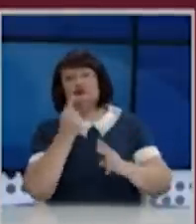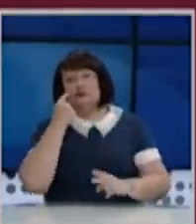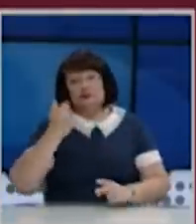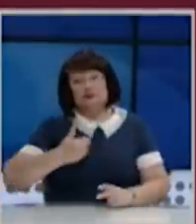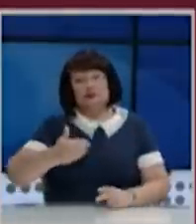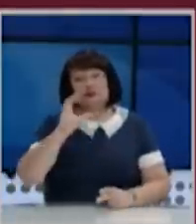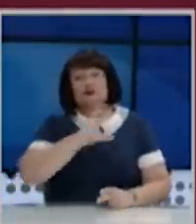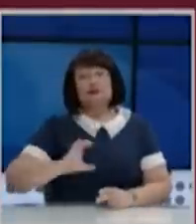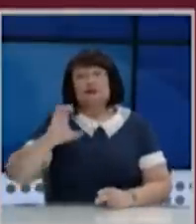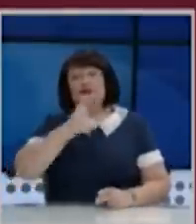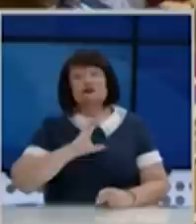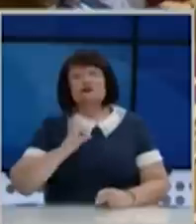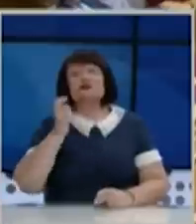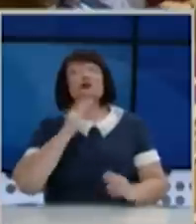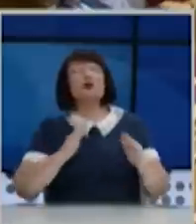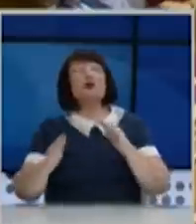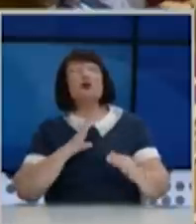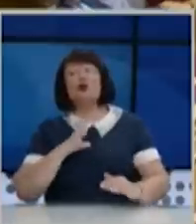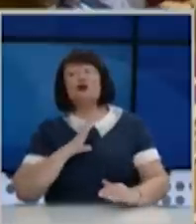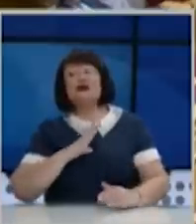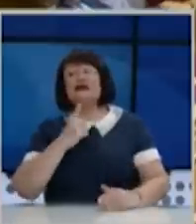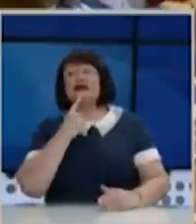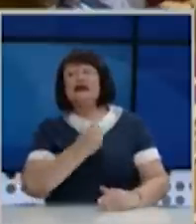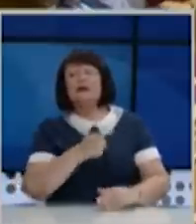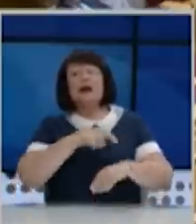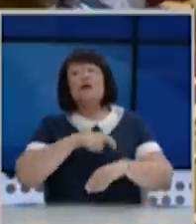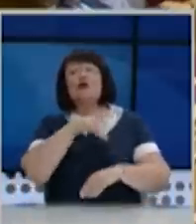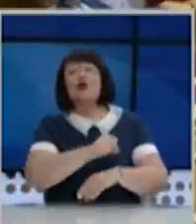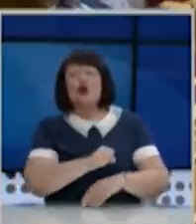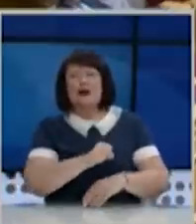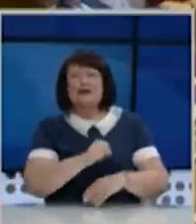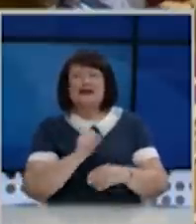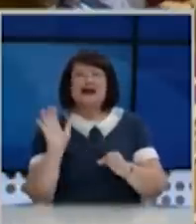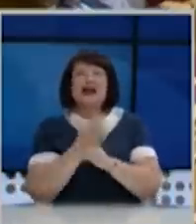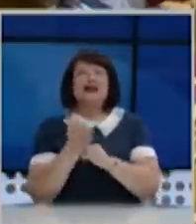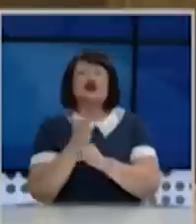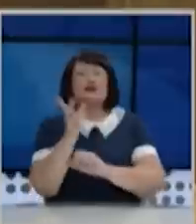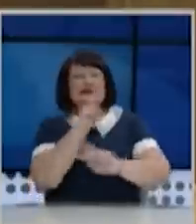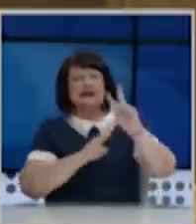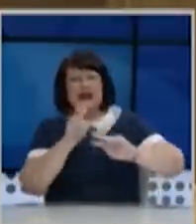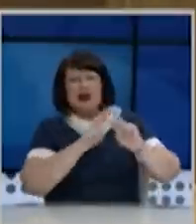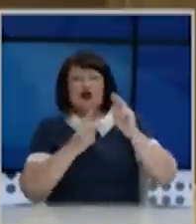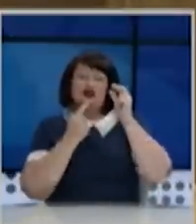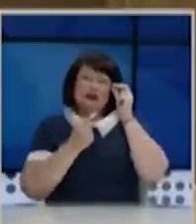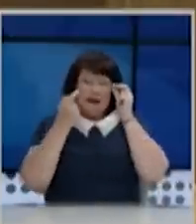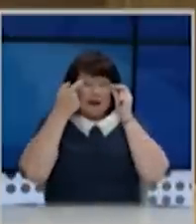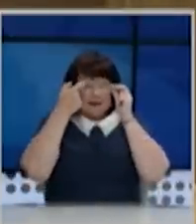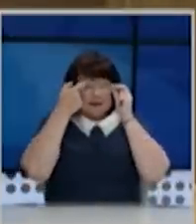του Ευρωπαϊκού Μηχανισμού Πολιτικής Προστασίας για την πρόληψη από φυσικές καταστροφές, την